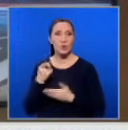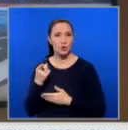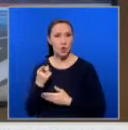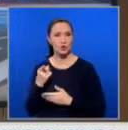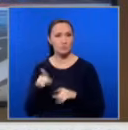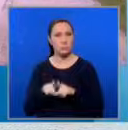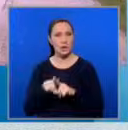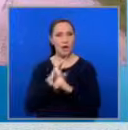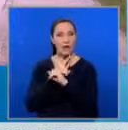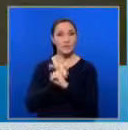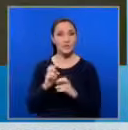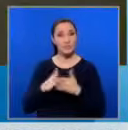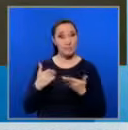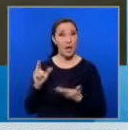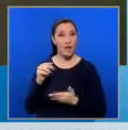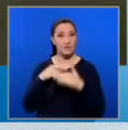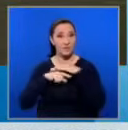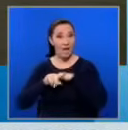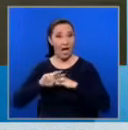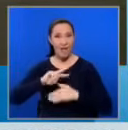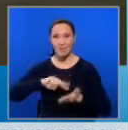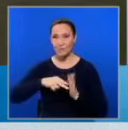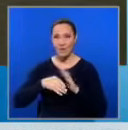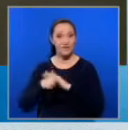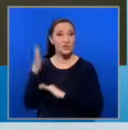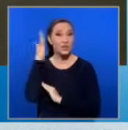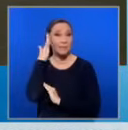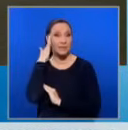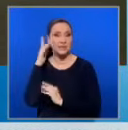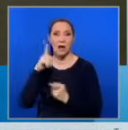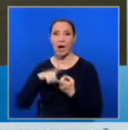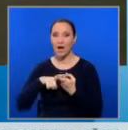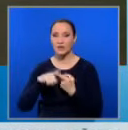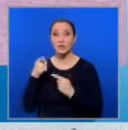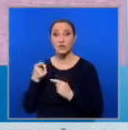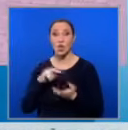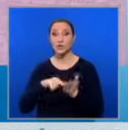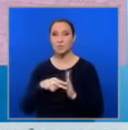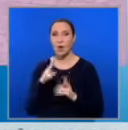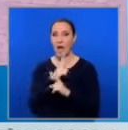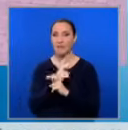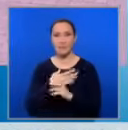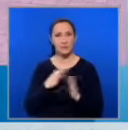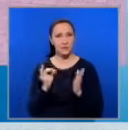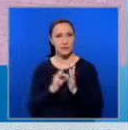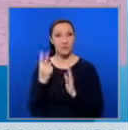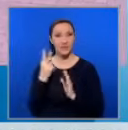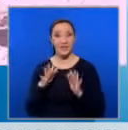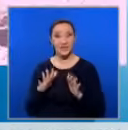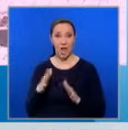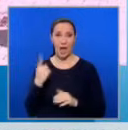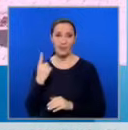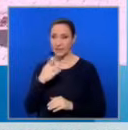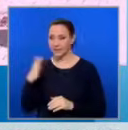както австрийските медии го нарекоха, таен план на вътрешния министър Карнер. С този план Австрия цели две неща. От една страна